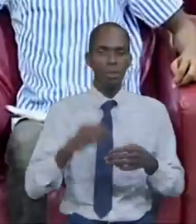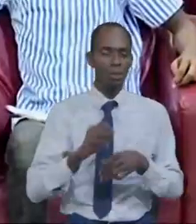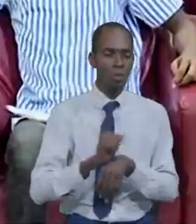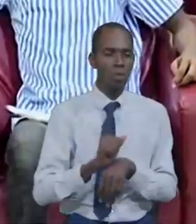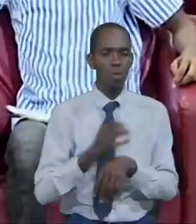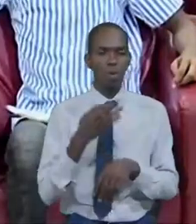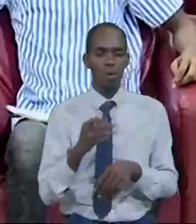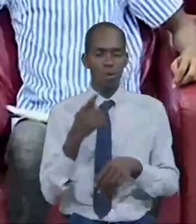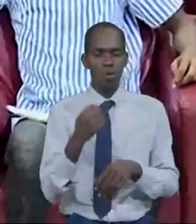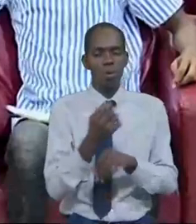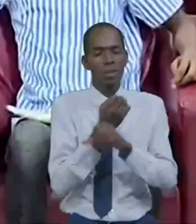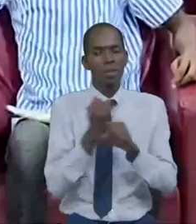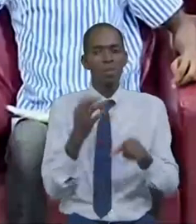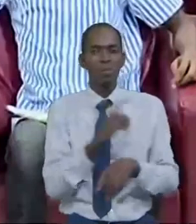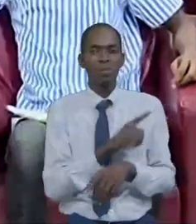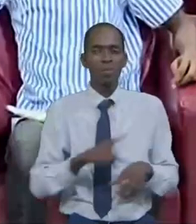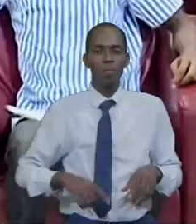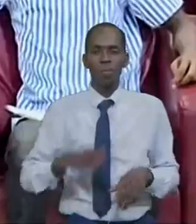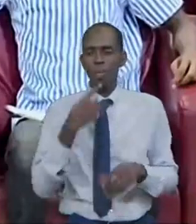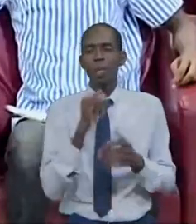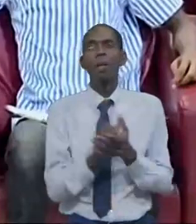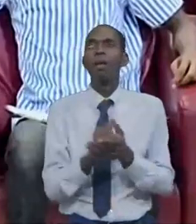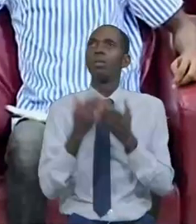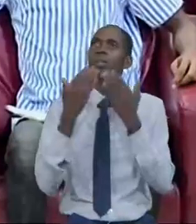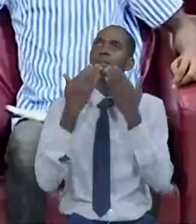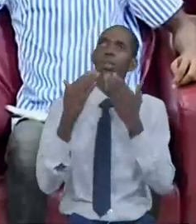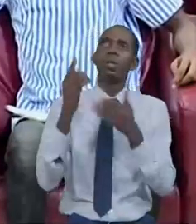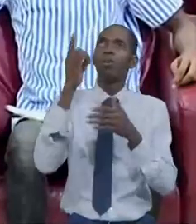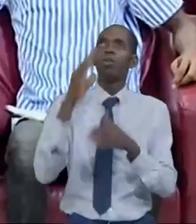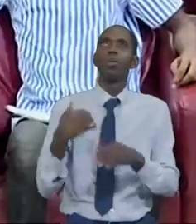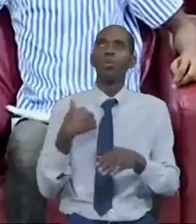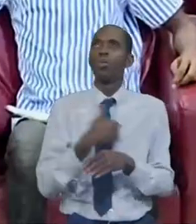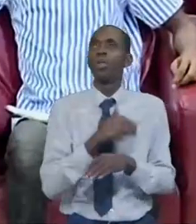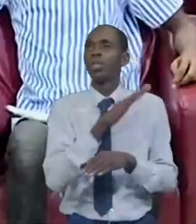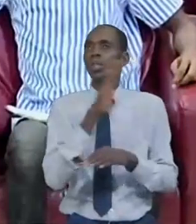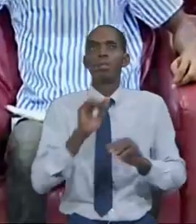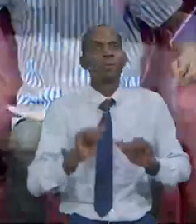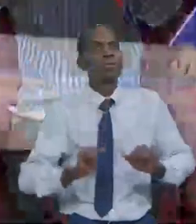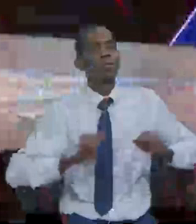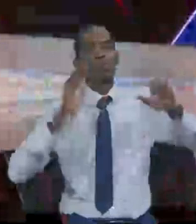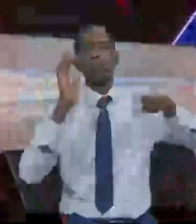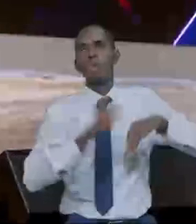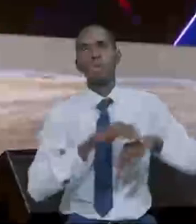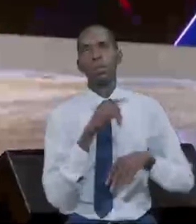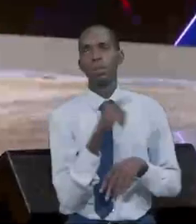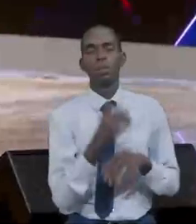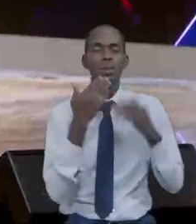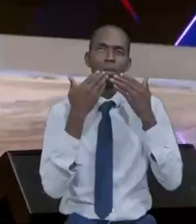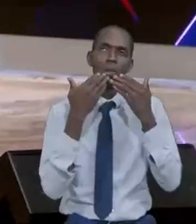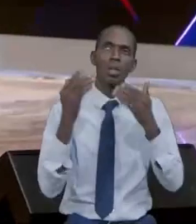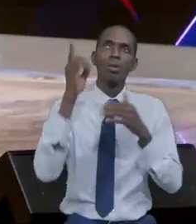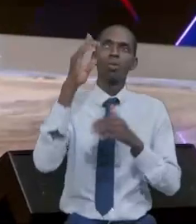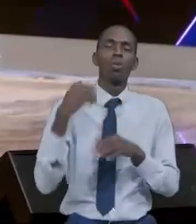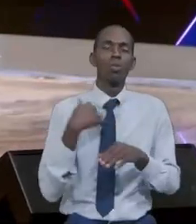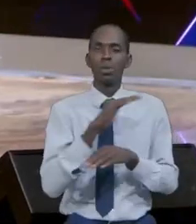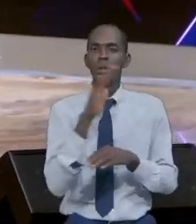du Seigneur. Et dit Dieu merci, oh, on ne l'a pas abandonné. Dieu merci, on ne l'a pas abandonné. Et